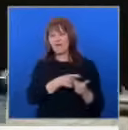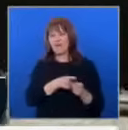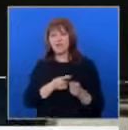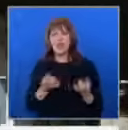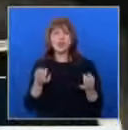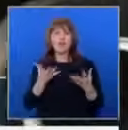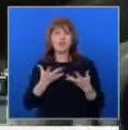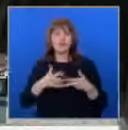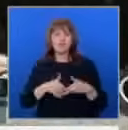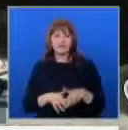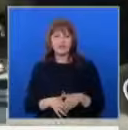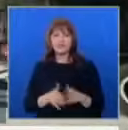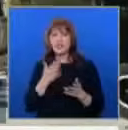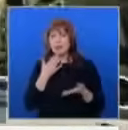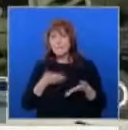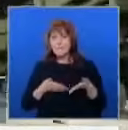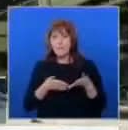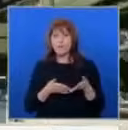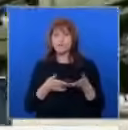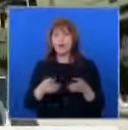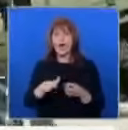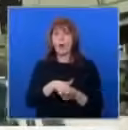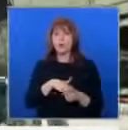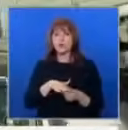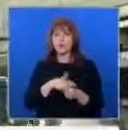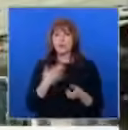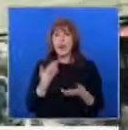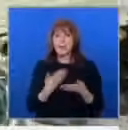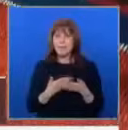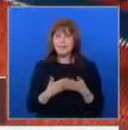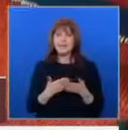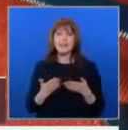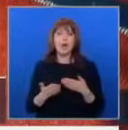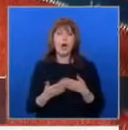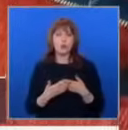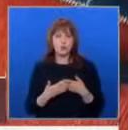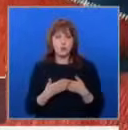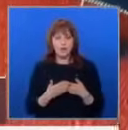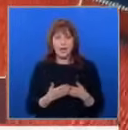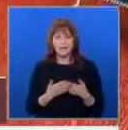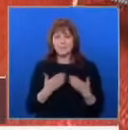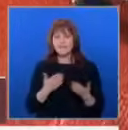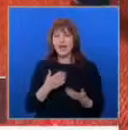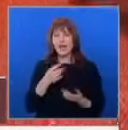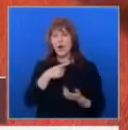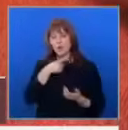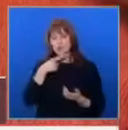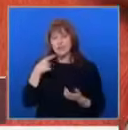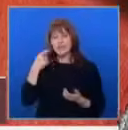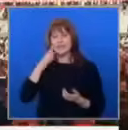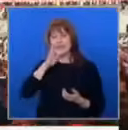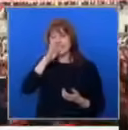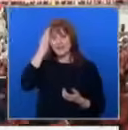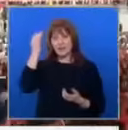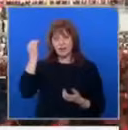нови технологии и продоволствена помощ. Те са в основата на все по-близките отношения между Русия и Северна Корея. Снарядите от